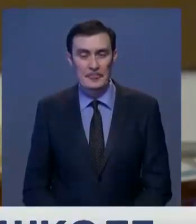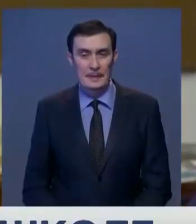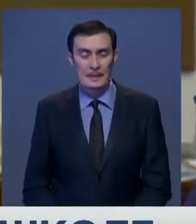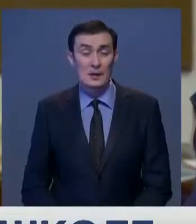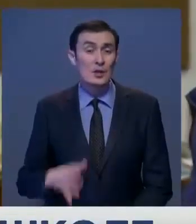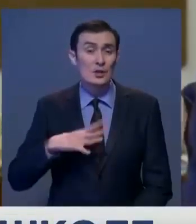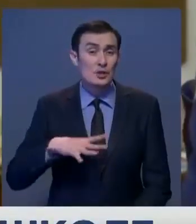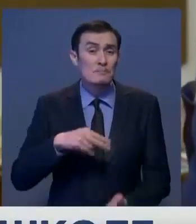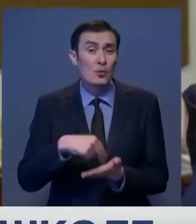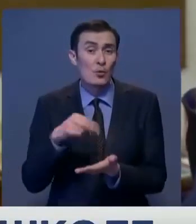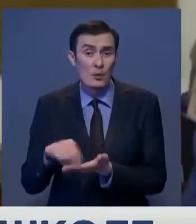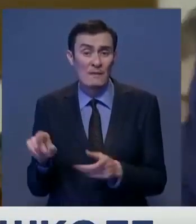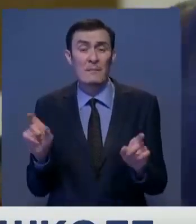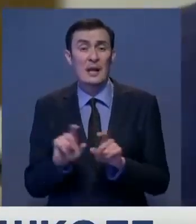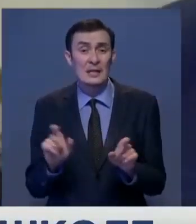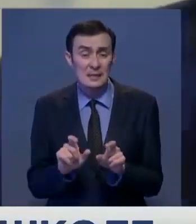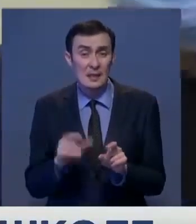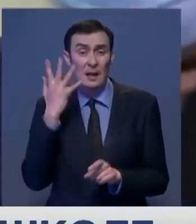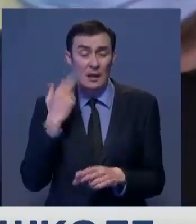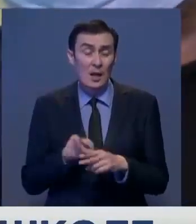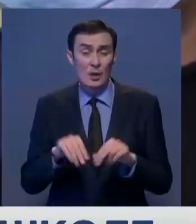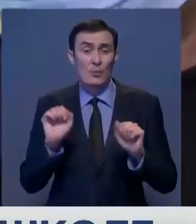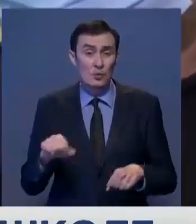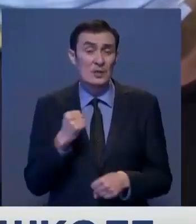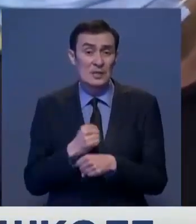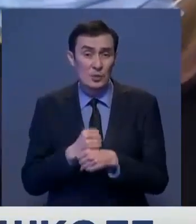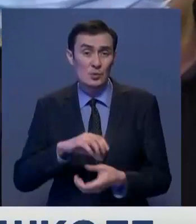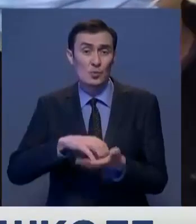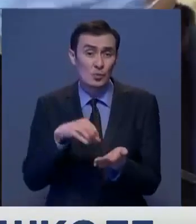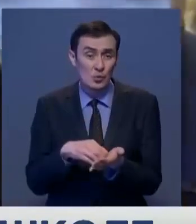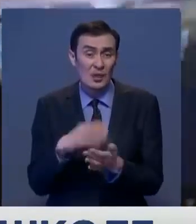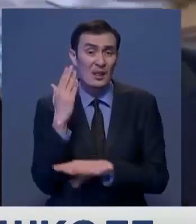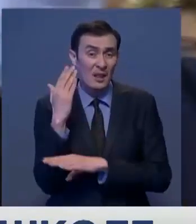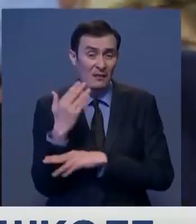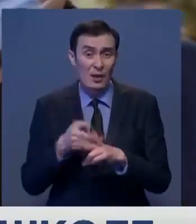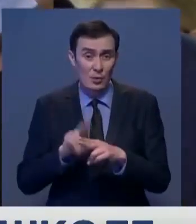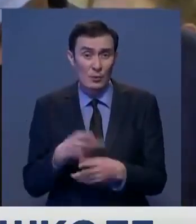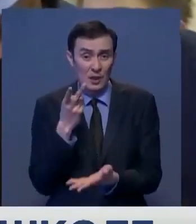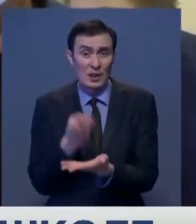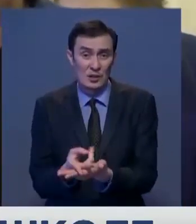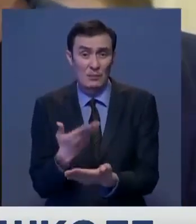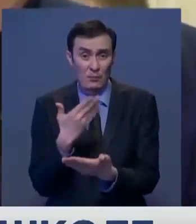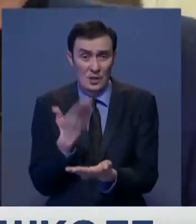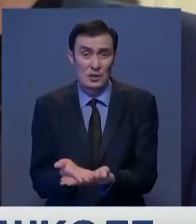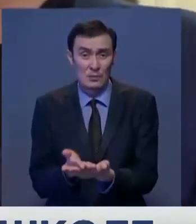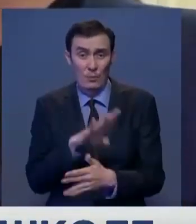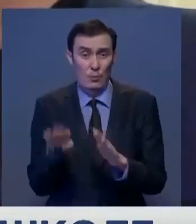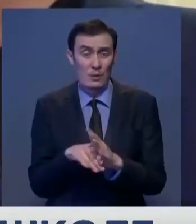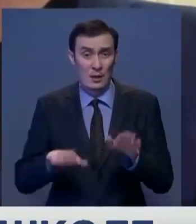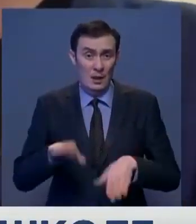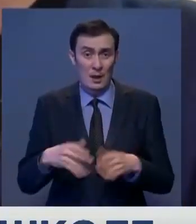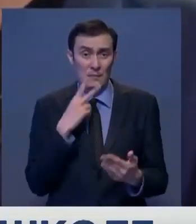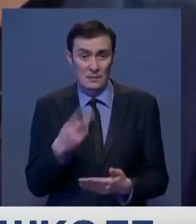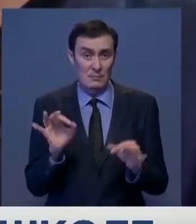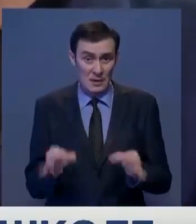Зачем покупать в магазине где-то, когда это можно сделать с кусочка дерева, который лежит тут, например, под ногами. Правильно, детишки,